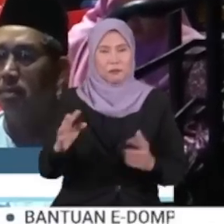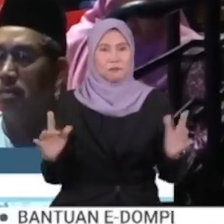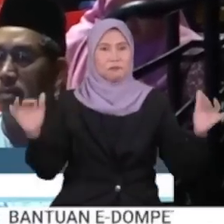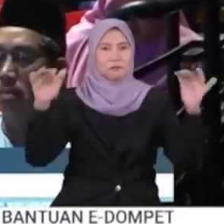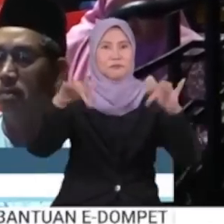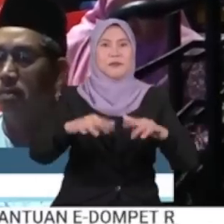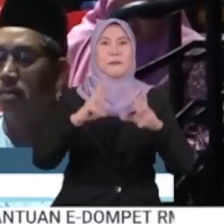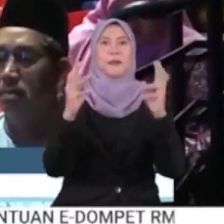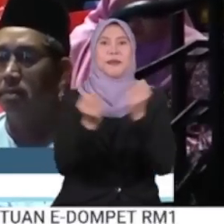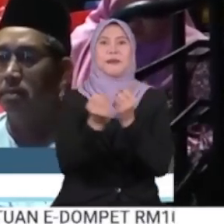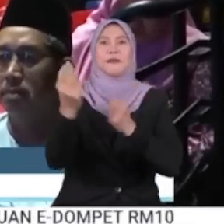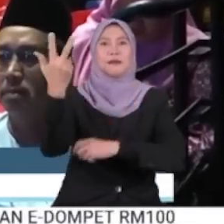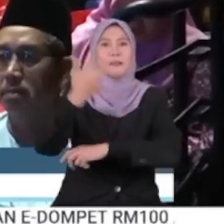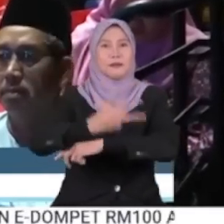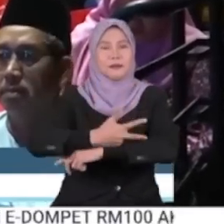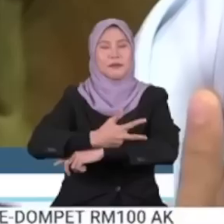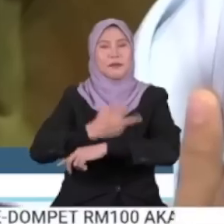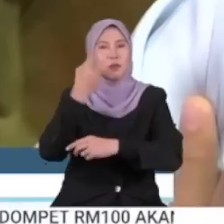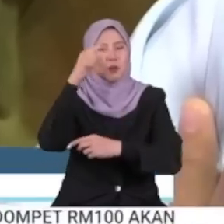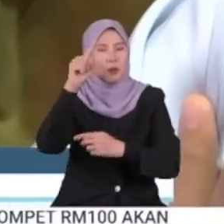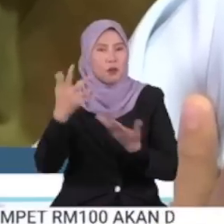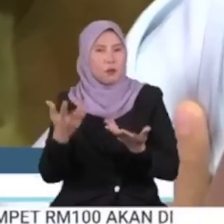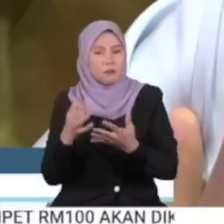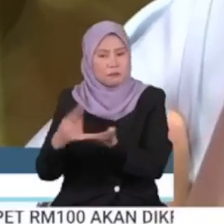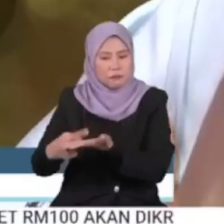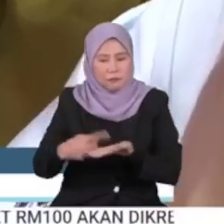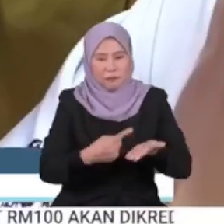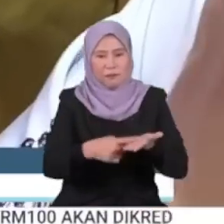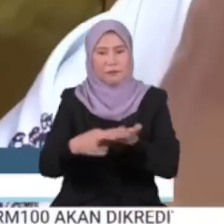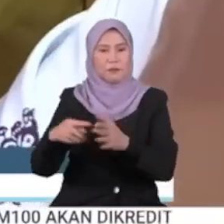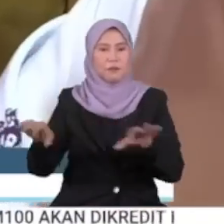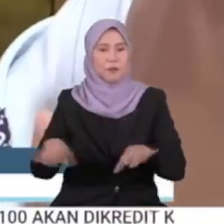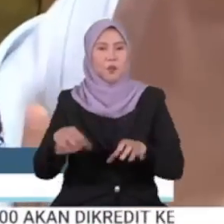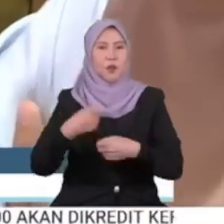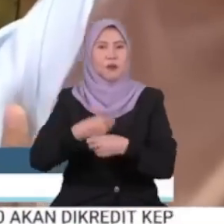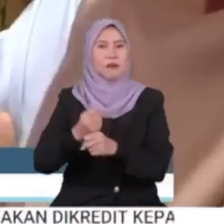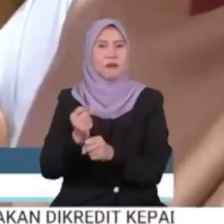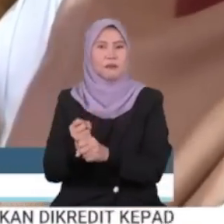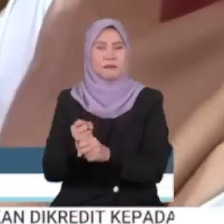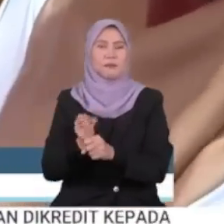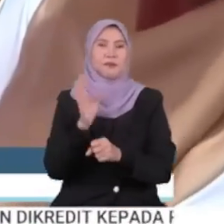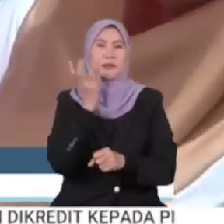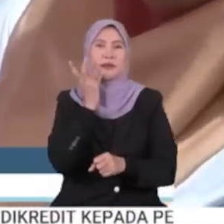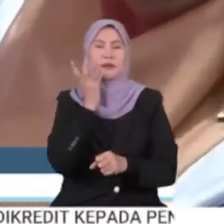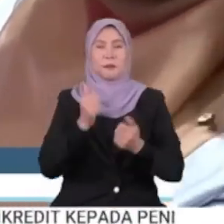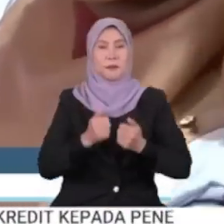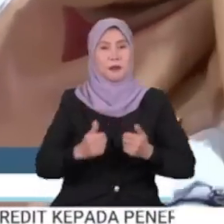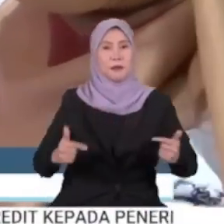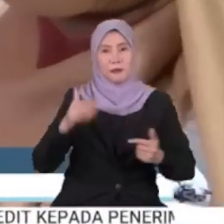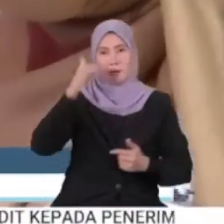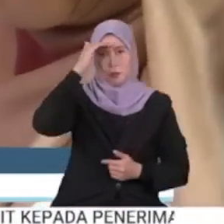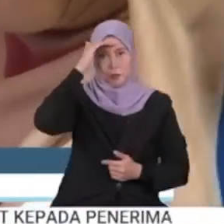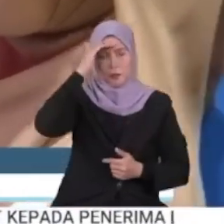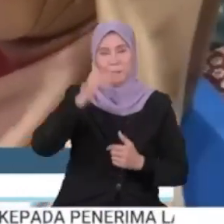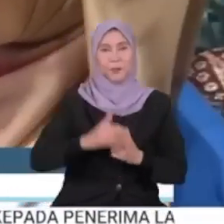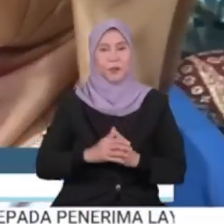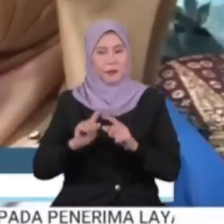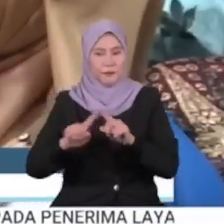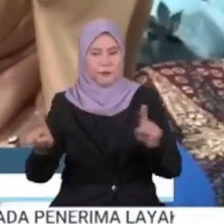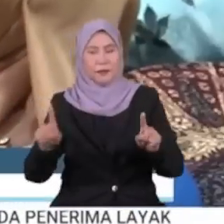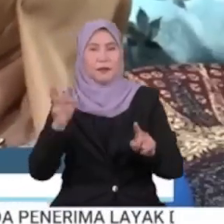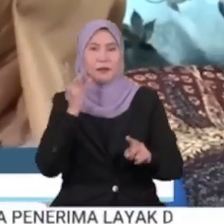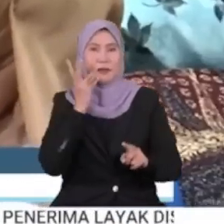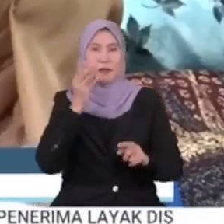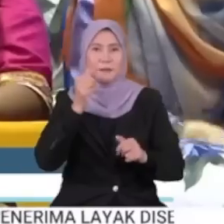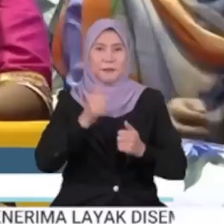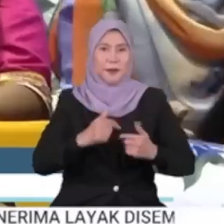sesi bengkel selama 3 hari untuk mendapat kesepakatan mengenai pembuatan nasi biryani Johor. Ia bagi membezakan sajian nasi biryani Johor dengan